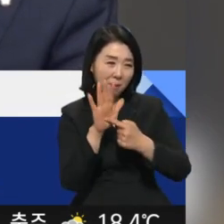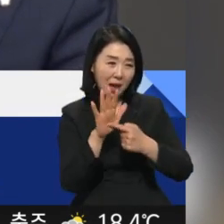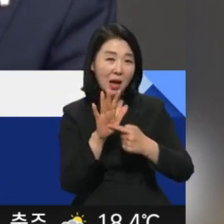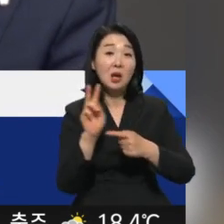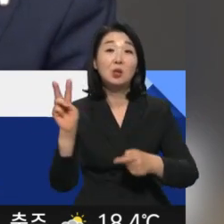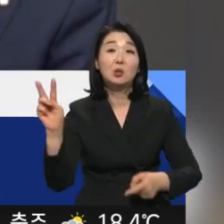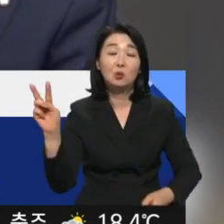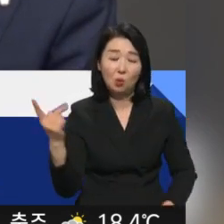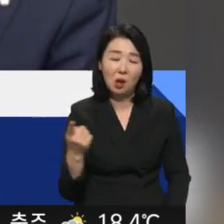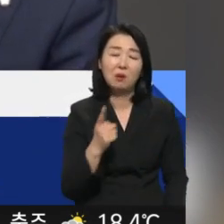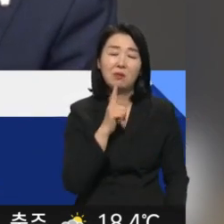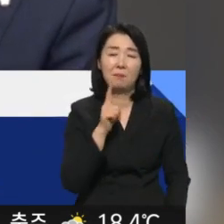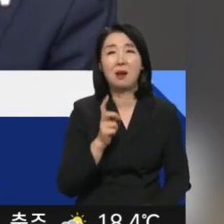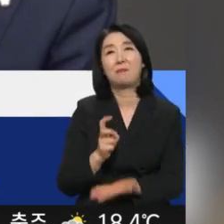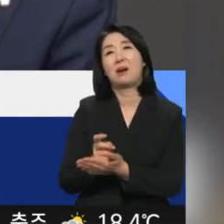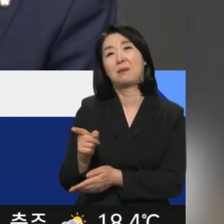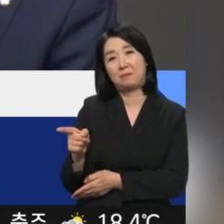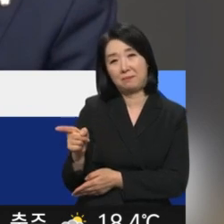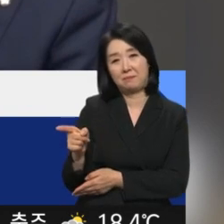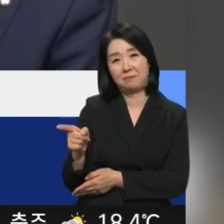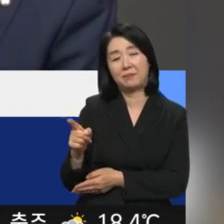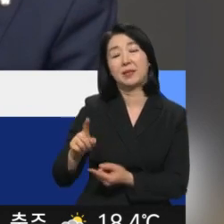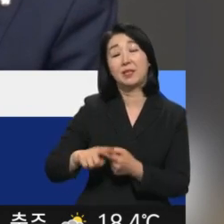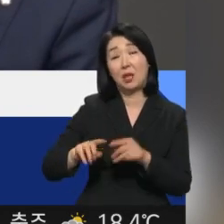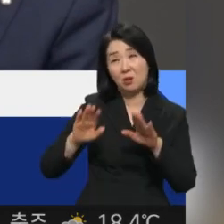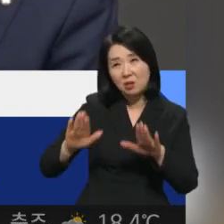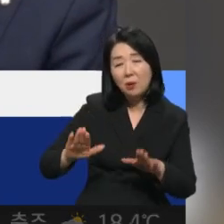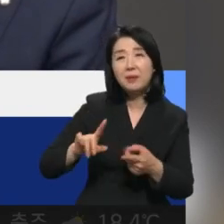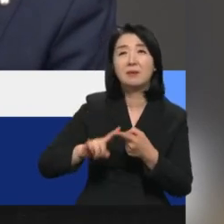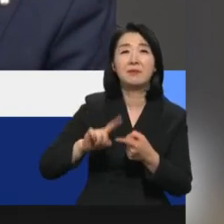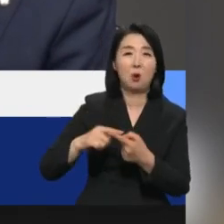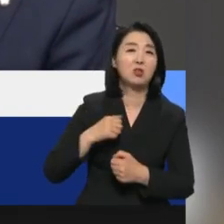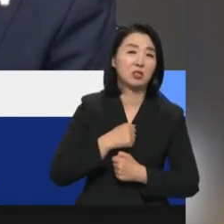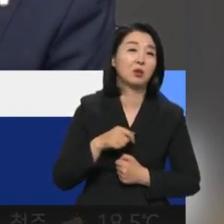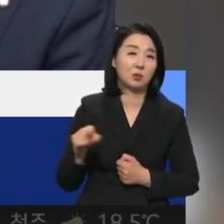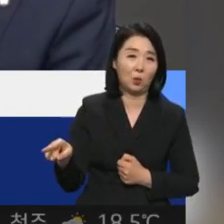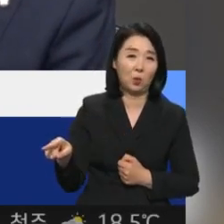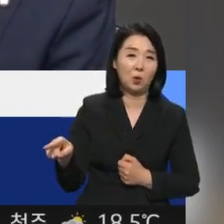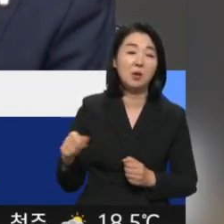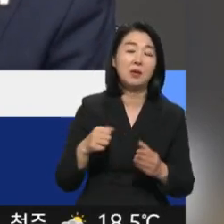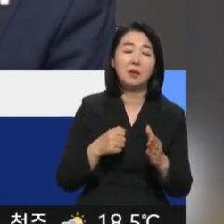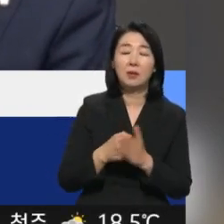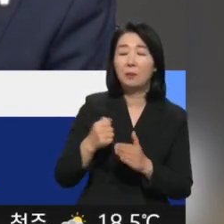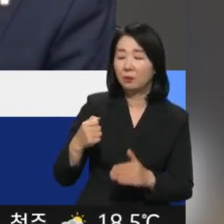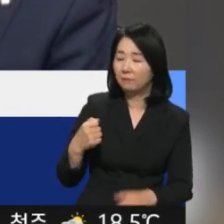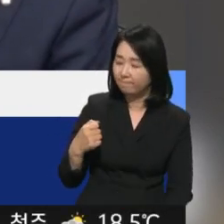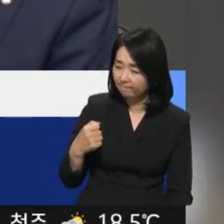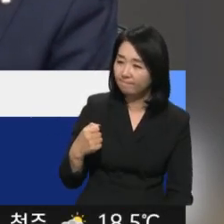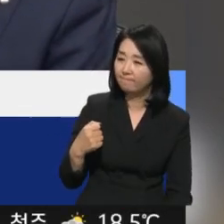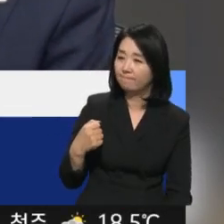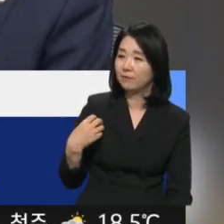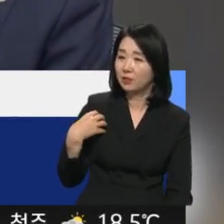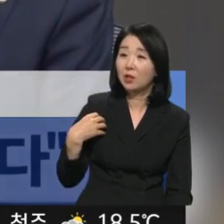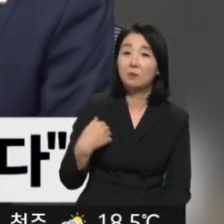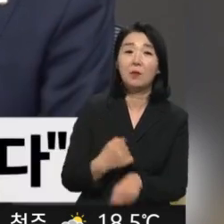돌아온다라는 나름의 룰을 얘기했던 것을 그대로 했기 때문에 그 점에 대해서 무겁게 본다 뭐 이런 얘기를 했던